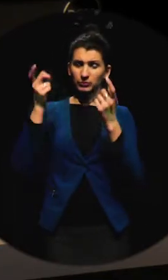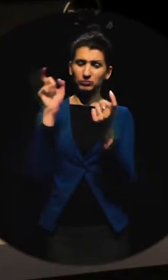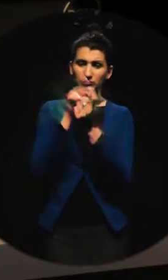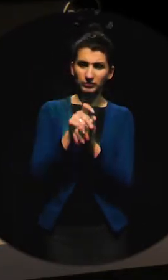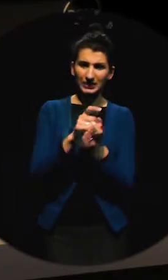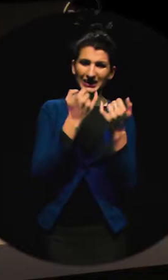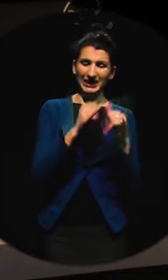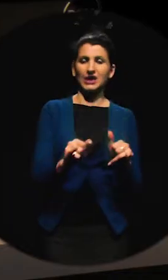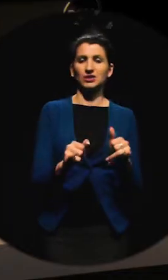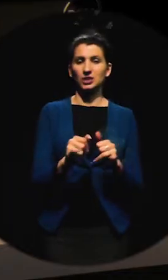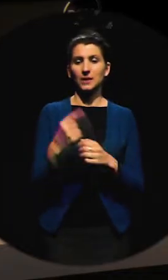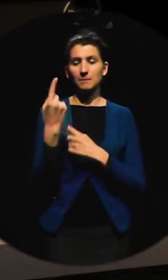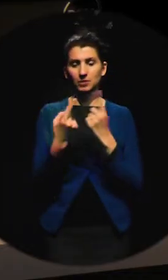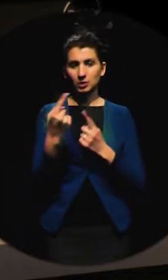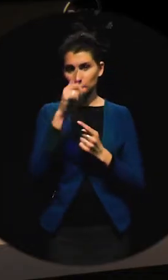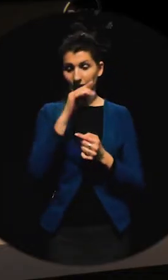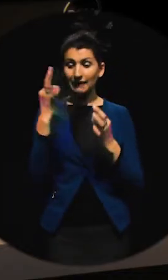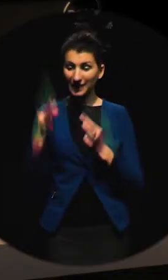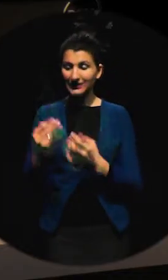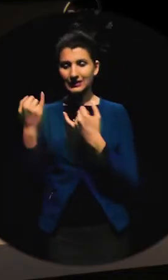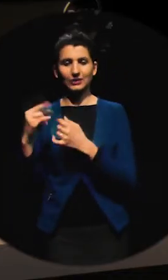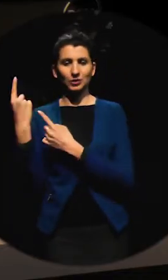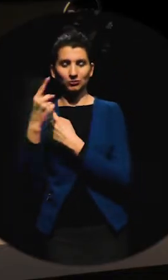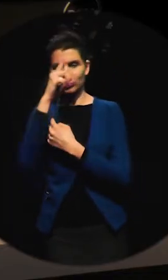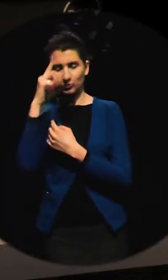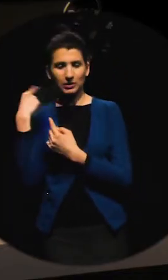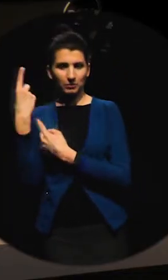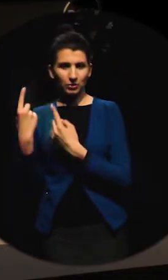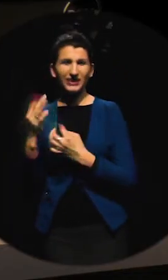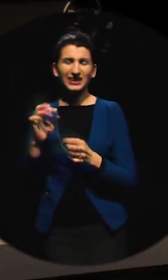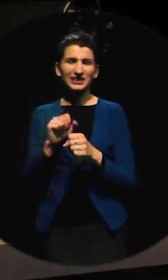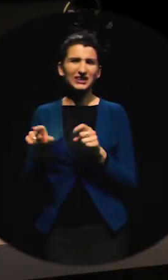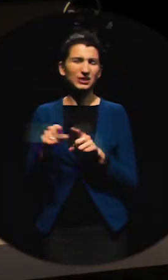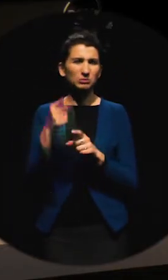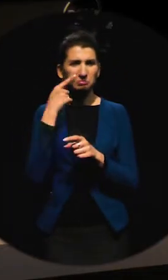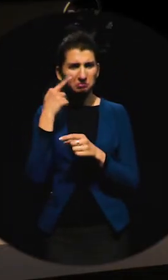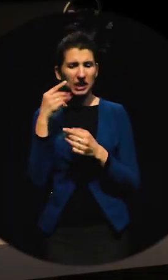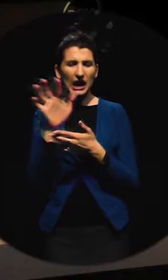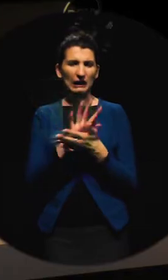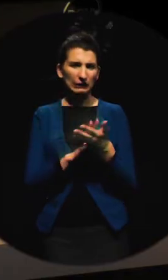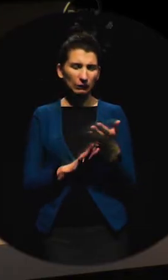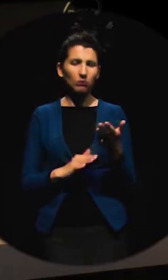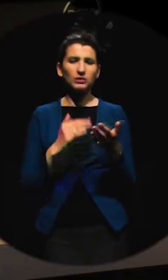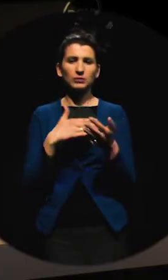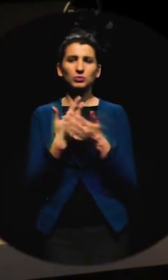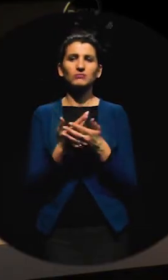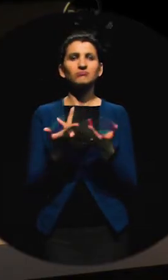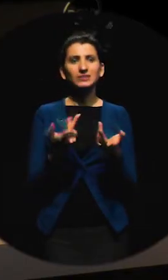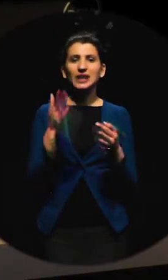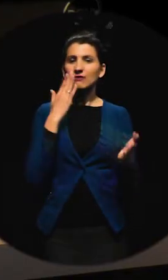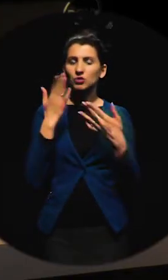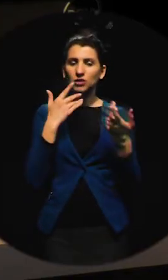jeszcze kilka miesięcy temu. A co też niezwykłe, że coraz częściej pojawiają się artykuły, gdzie o kondycji osób